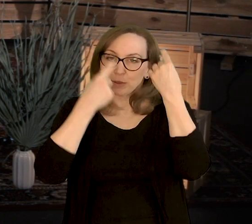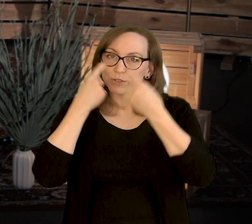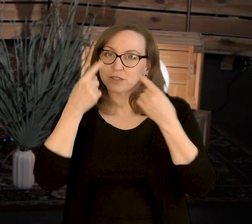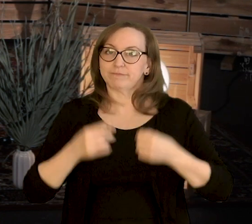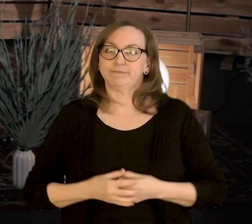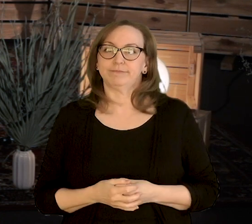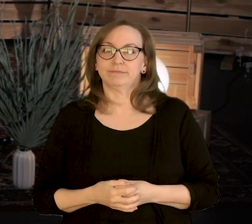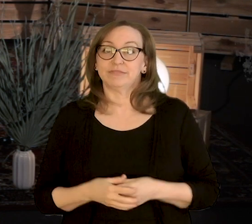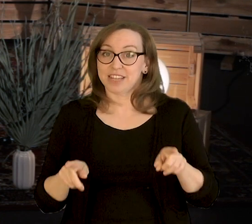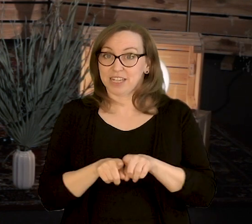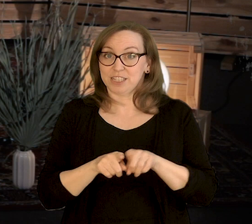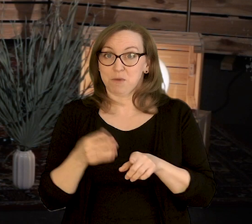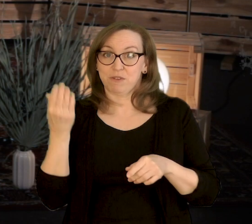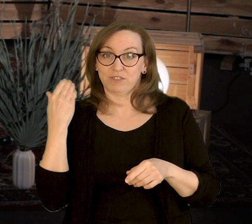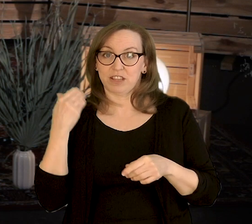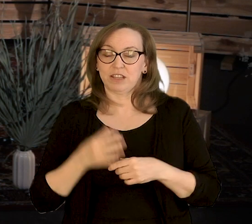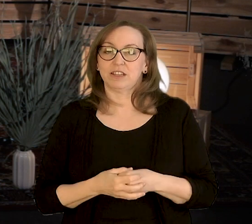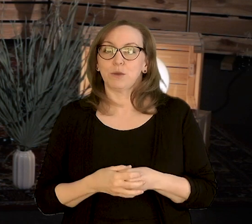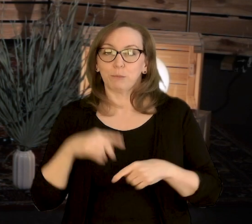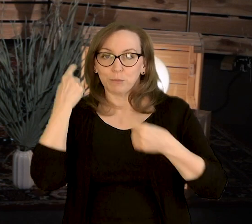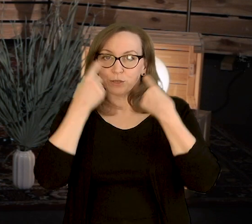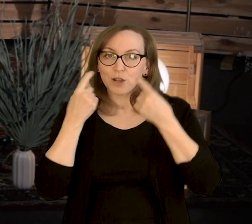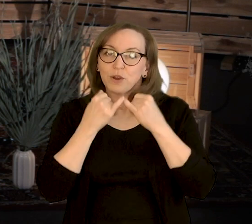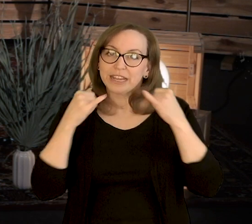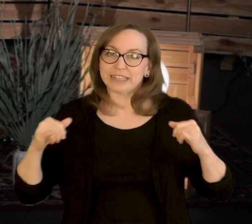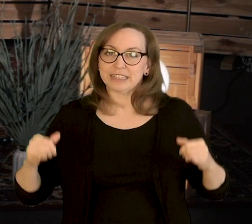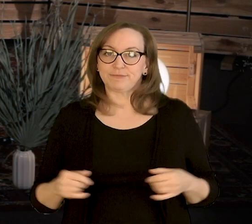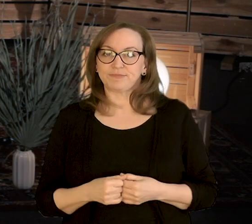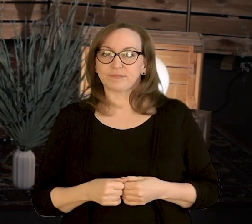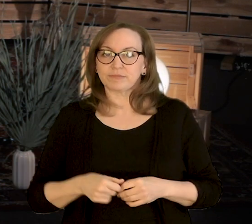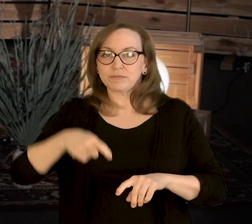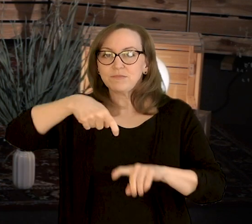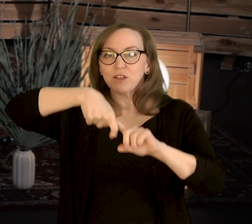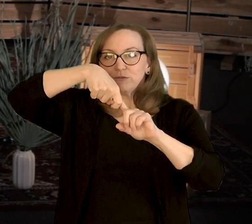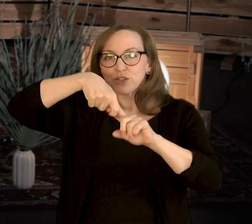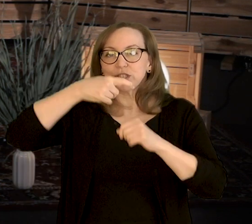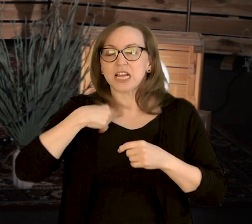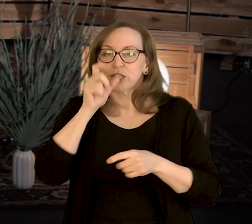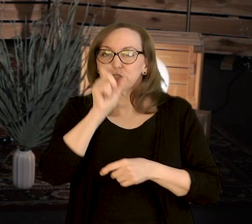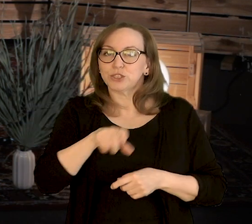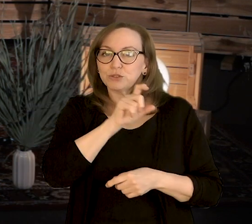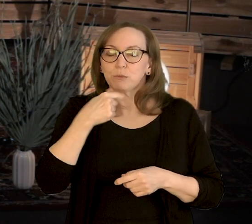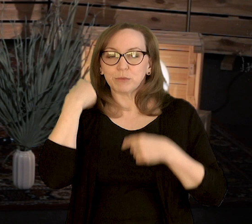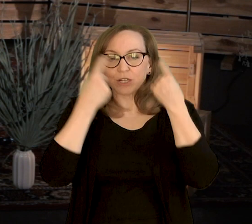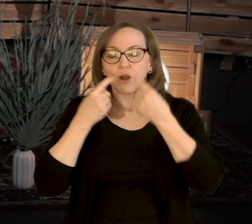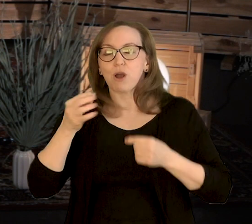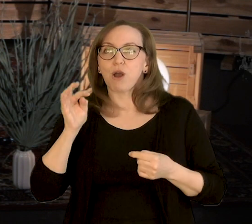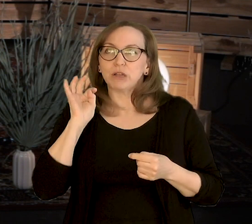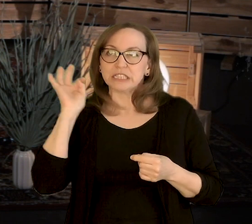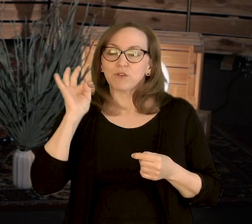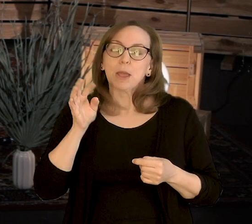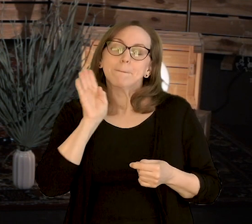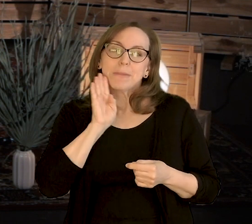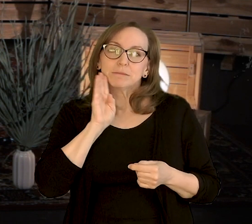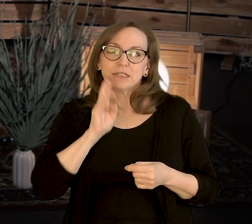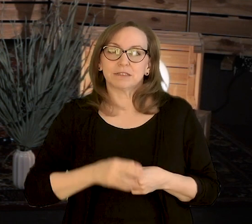Tak jak wówczas myślał o innych. Wisząc na krzyżu też myślał o swojej matce. Powierzył